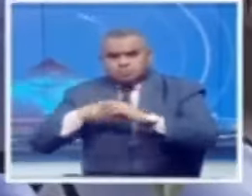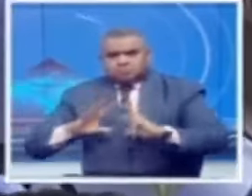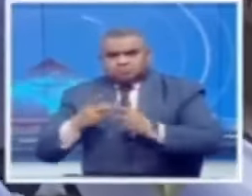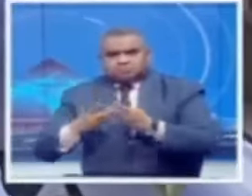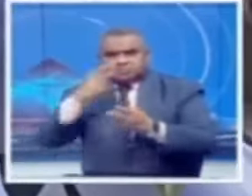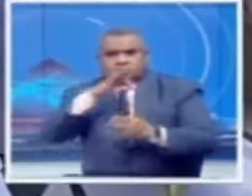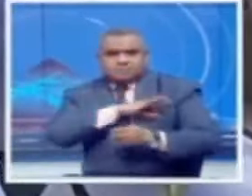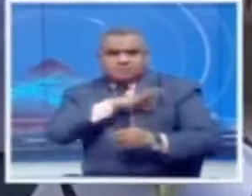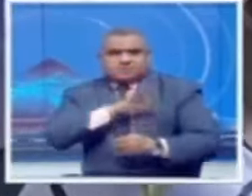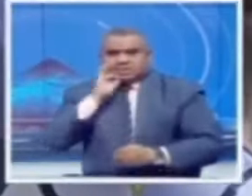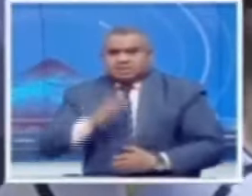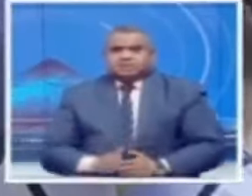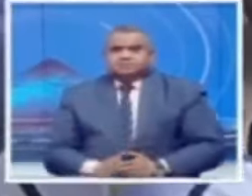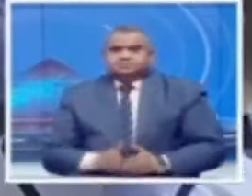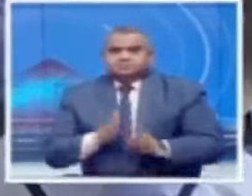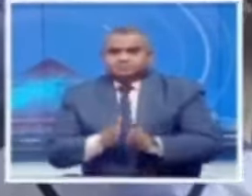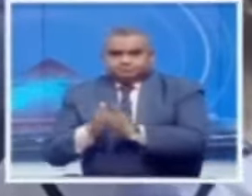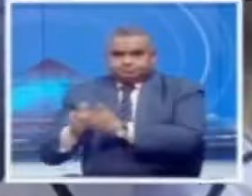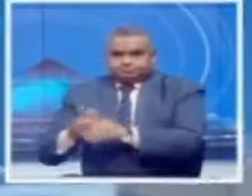تحقيق ذلك.